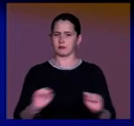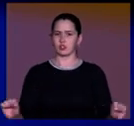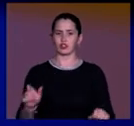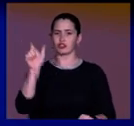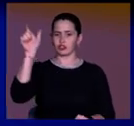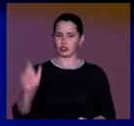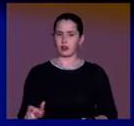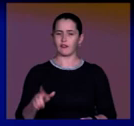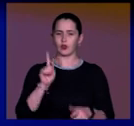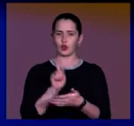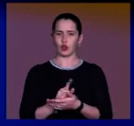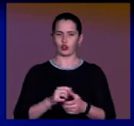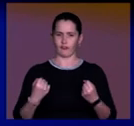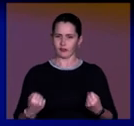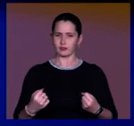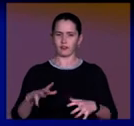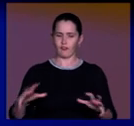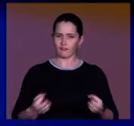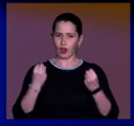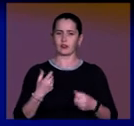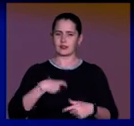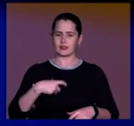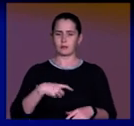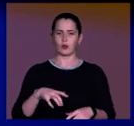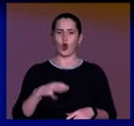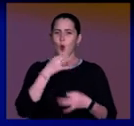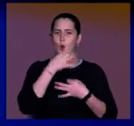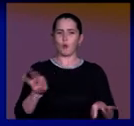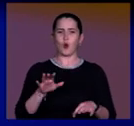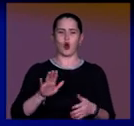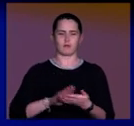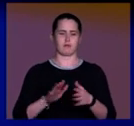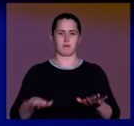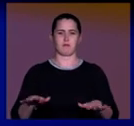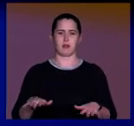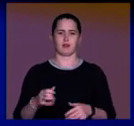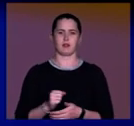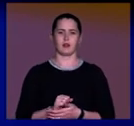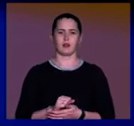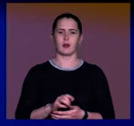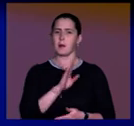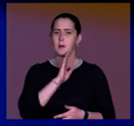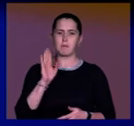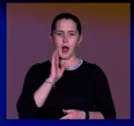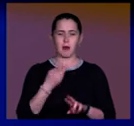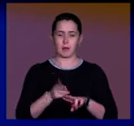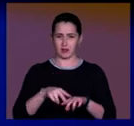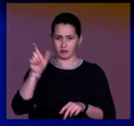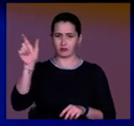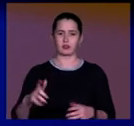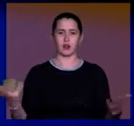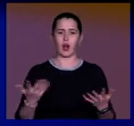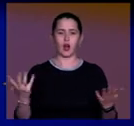должен владеть с собой в любой ситуации и самый главный вывод мама это тот человек